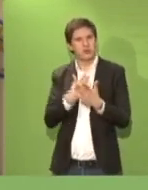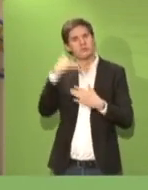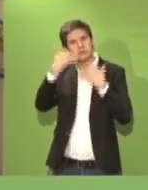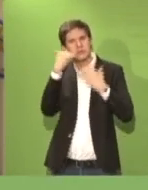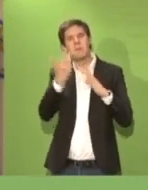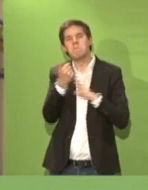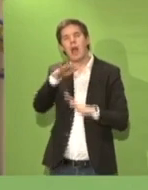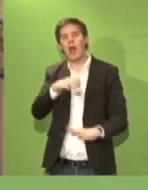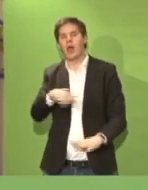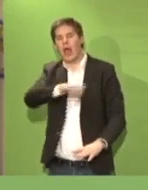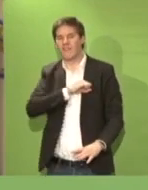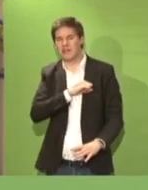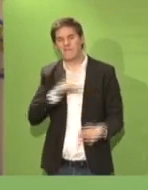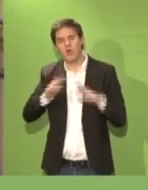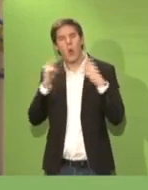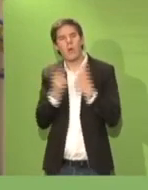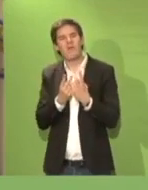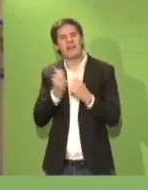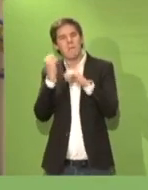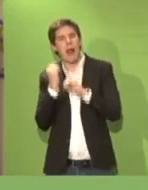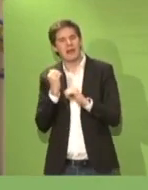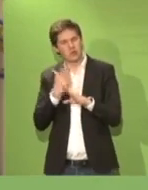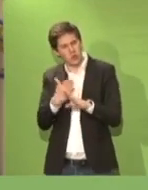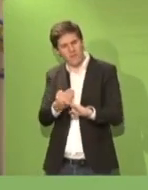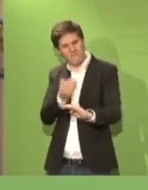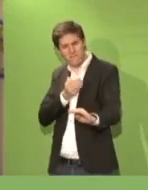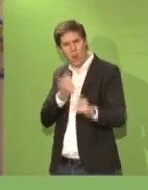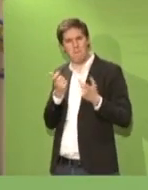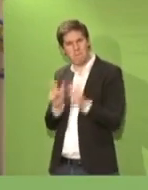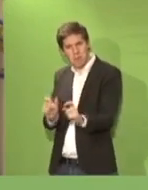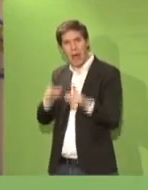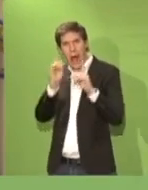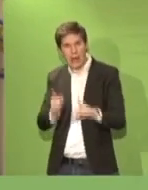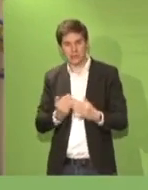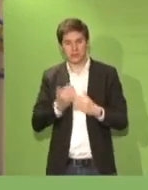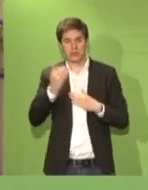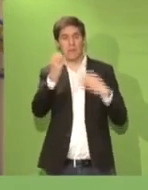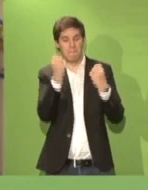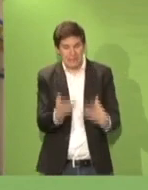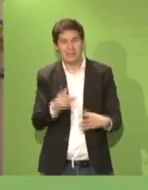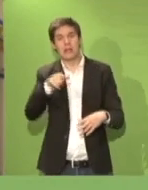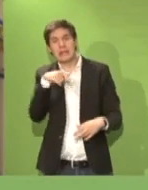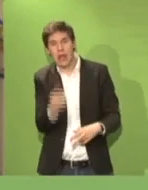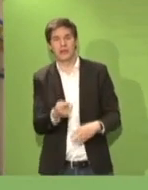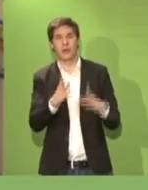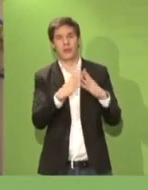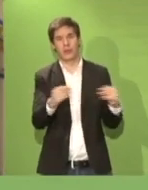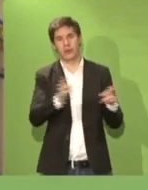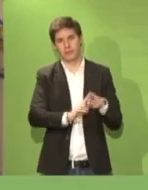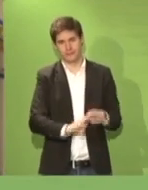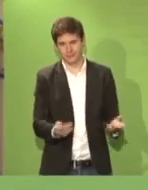effektiver, Umweltbelastungen von vornherein zu vermeiden, als bereits entstandene Schäden nachträglich zu